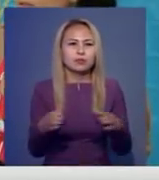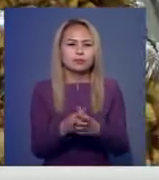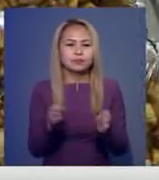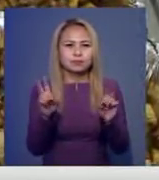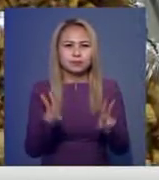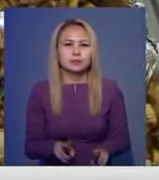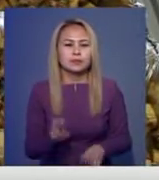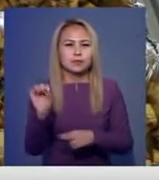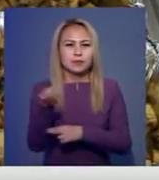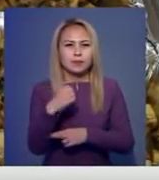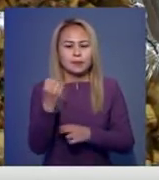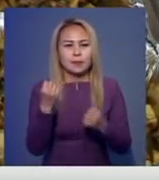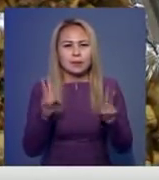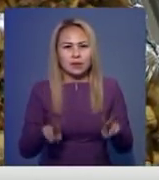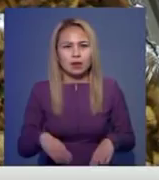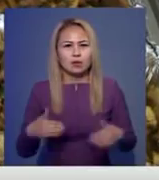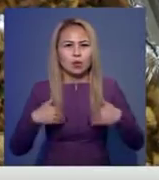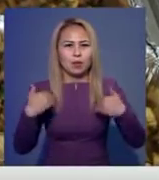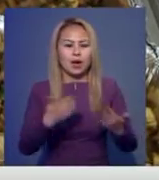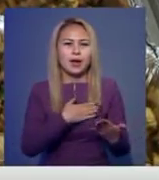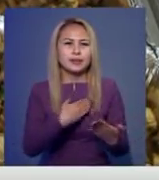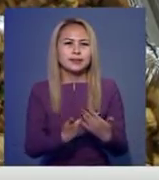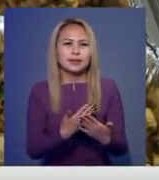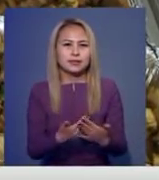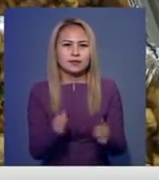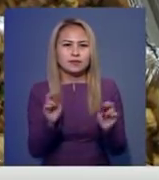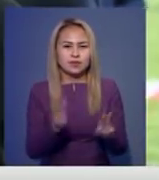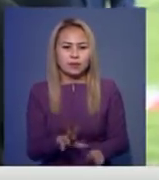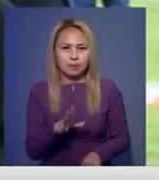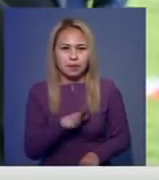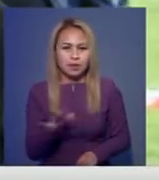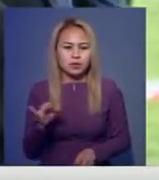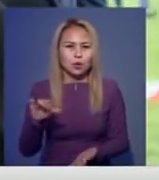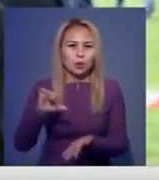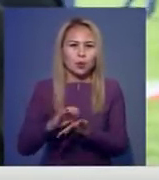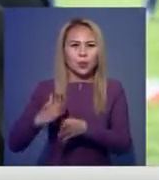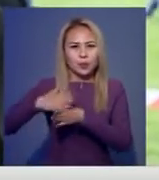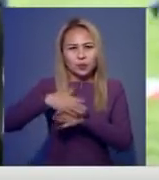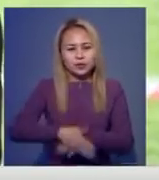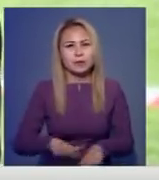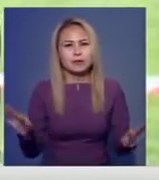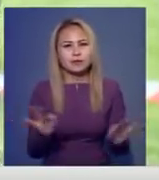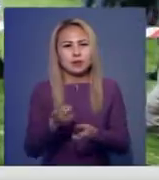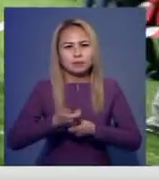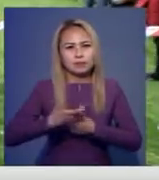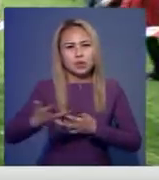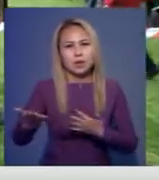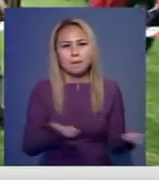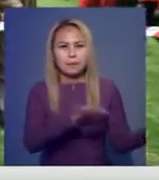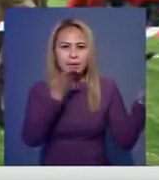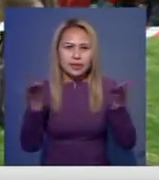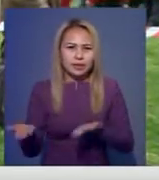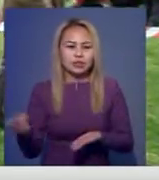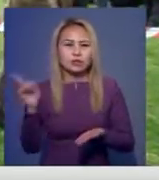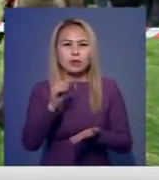ұйымдастыруымен жеңіс үшін бір тілек ортақ акциясы болып өтті. Ардагерлер мен шара қонақтары мерекелік дастархан басына шақырылып,